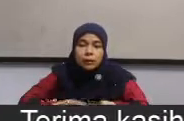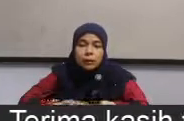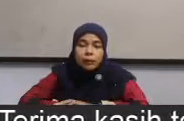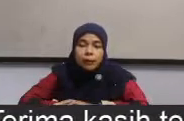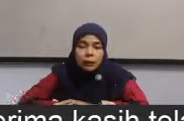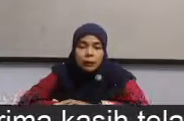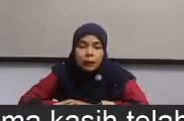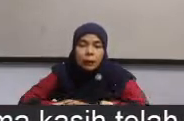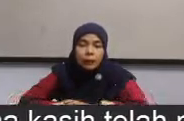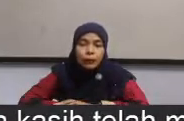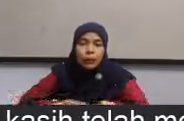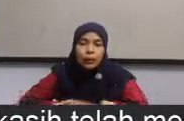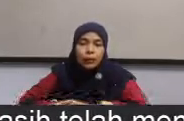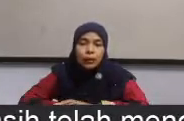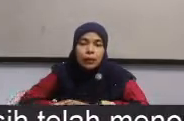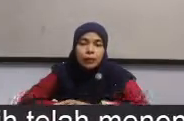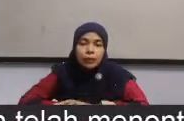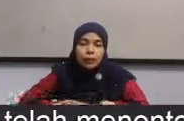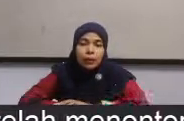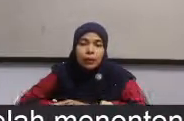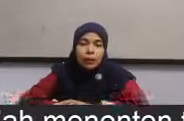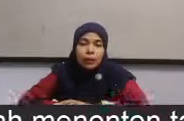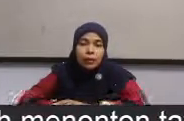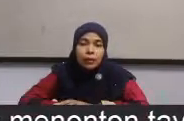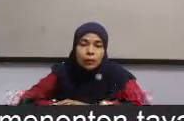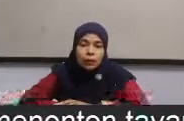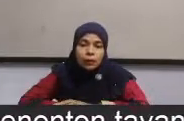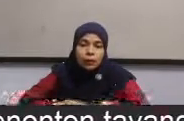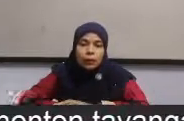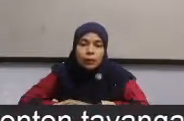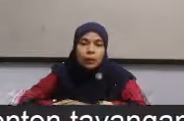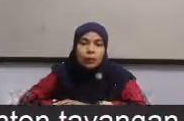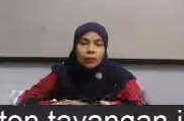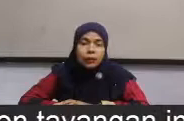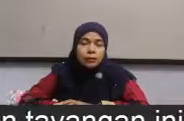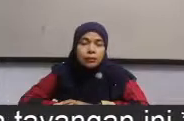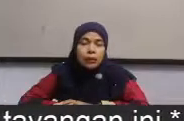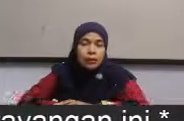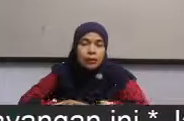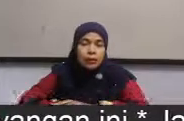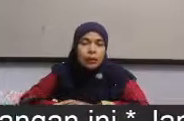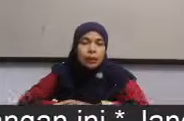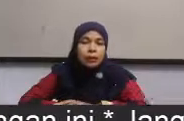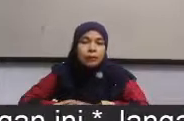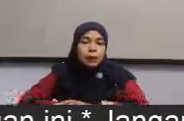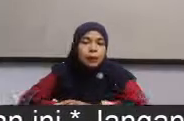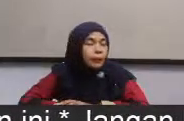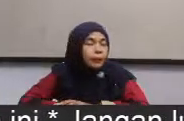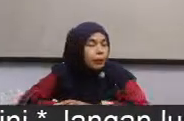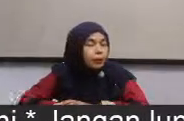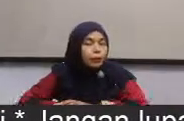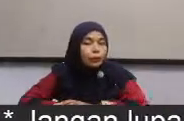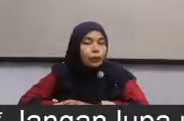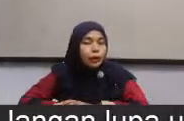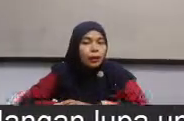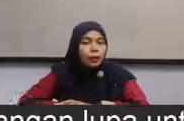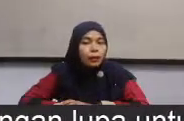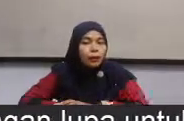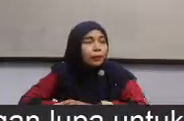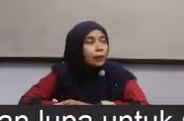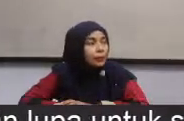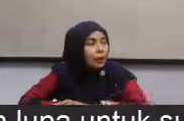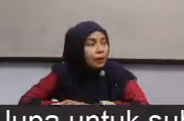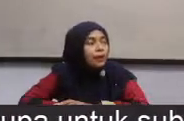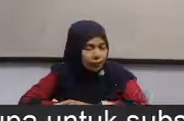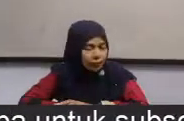jabatan atau wewenang yang dilakukan oleh seorang demi ke mendapatkan keuntungan